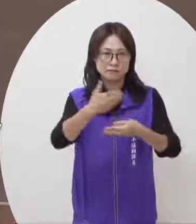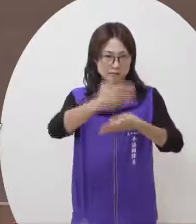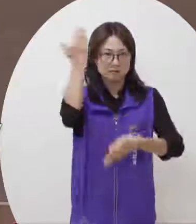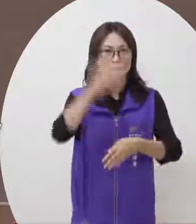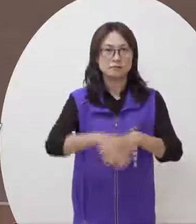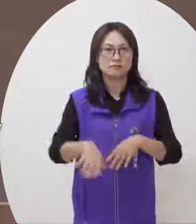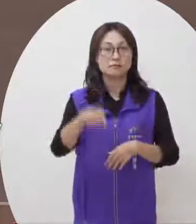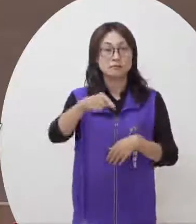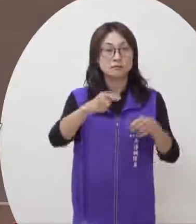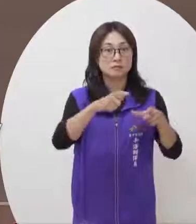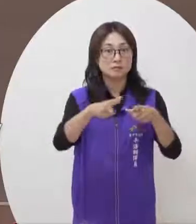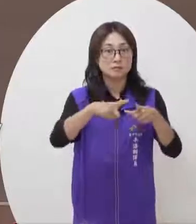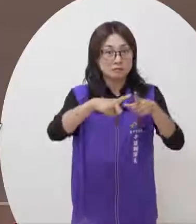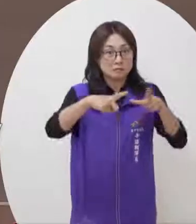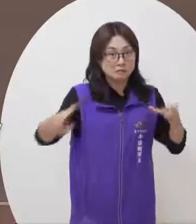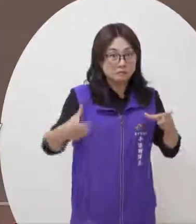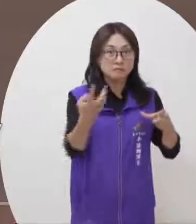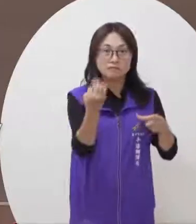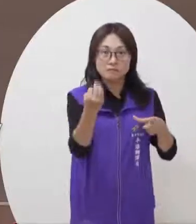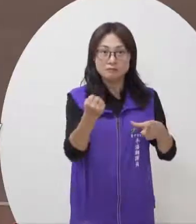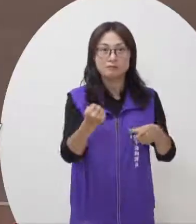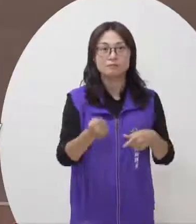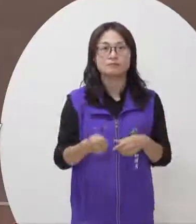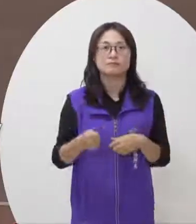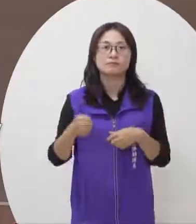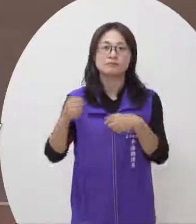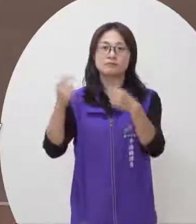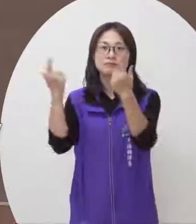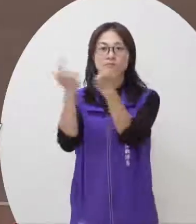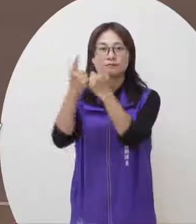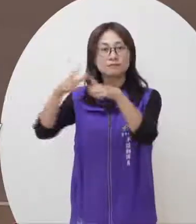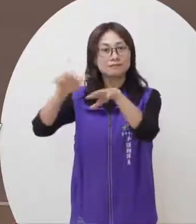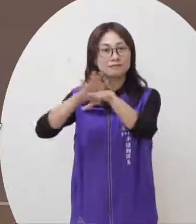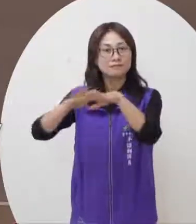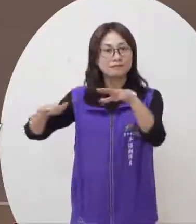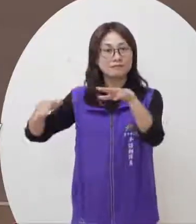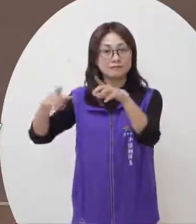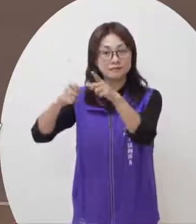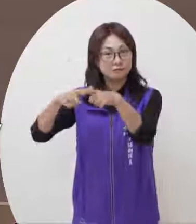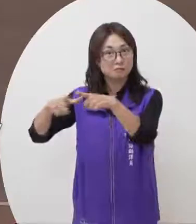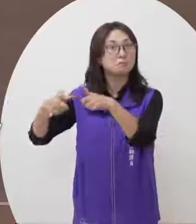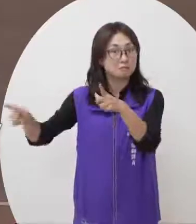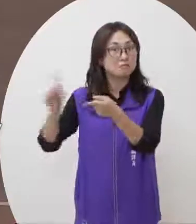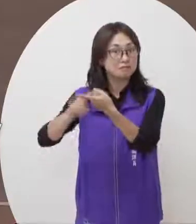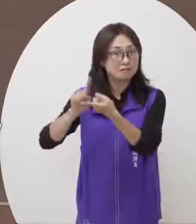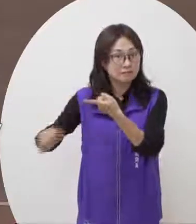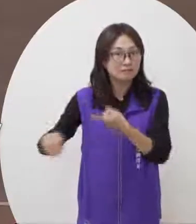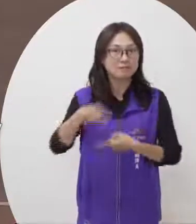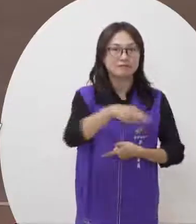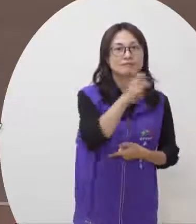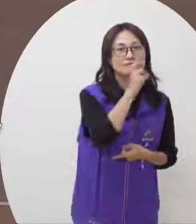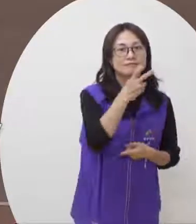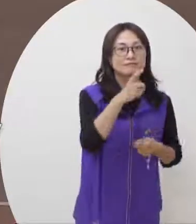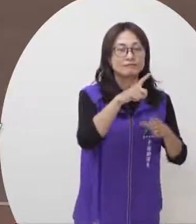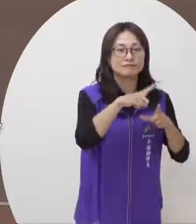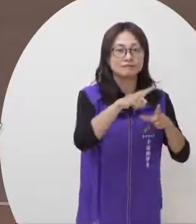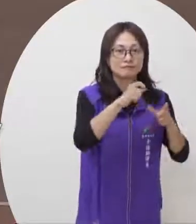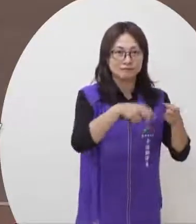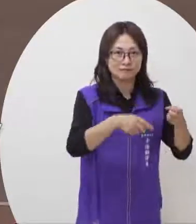公园大到什么程度？我们常常说台北大安公园好大，我们的中央公园是大安公